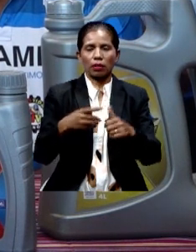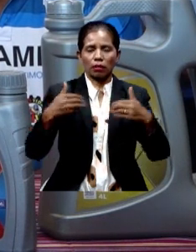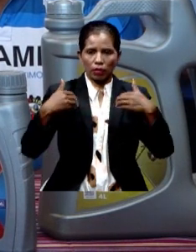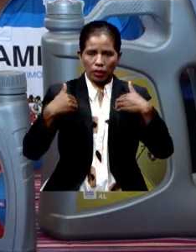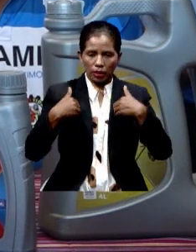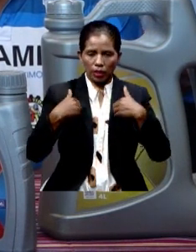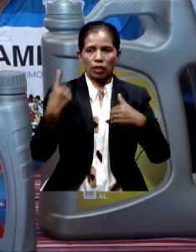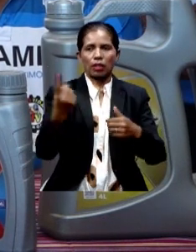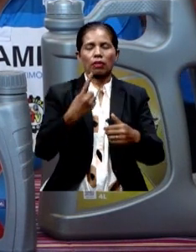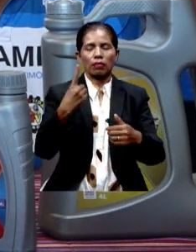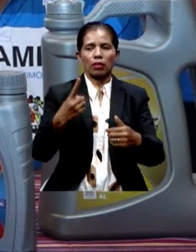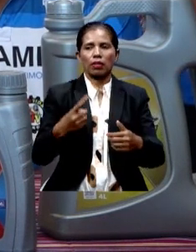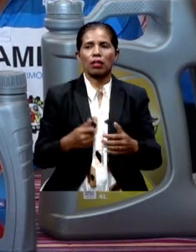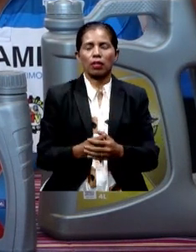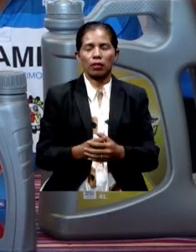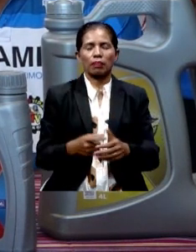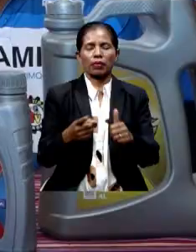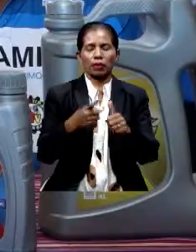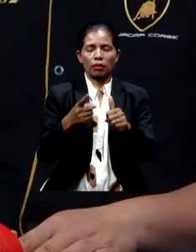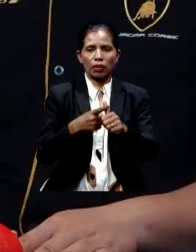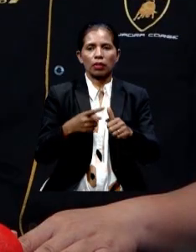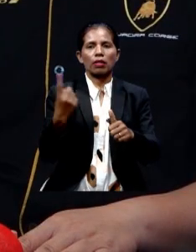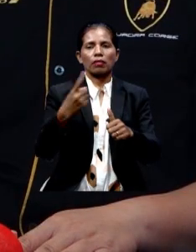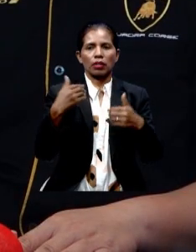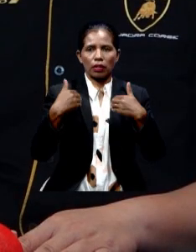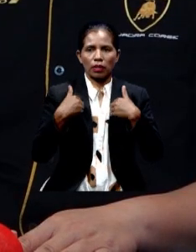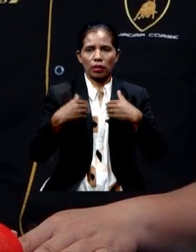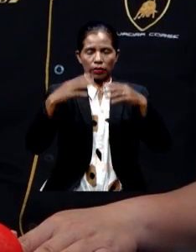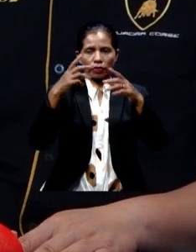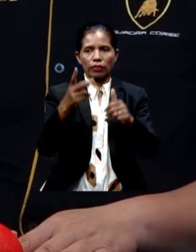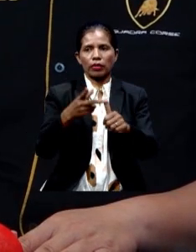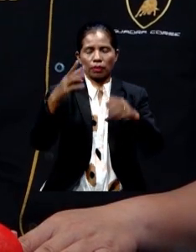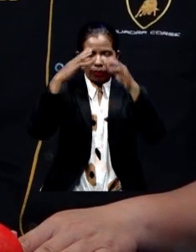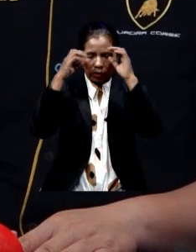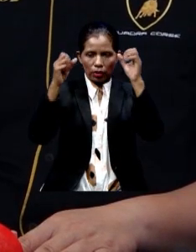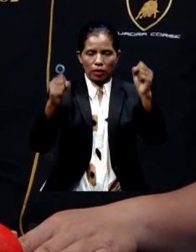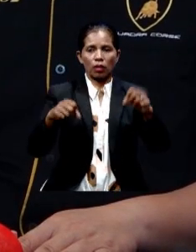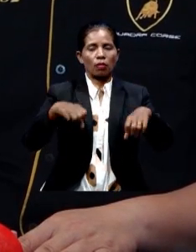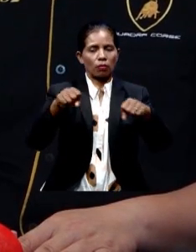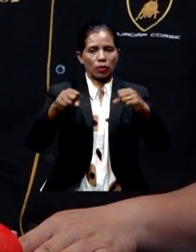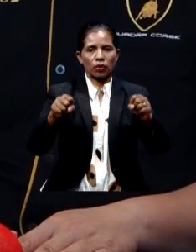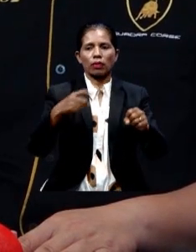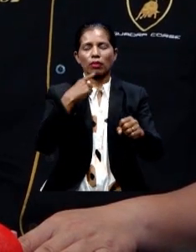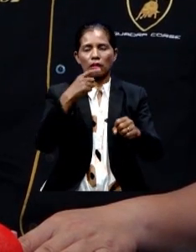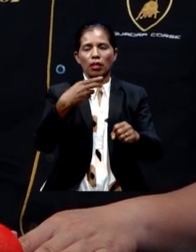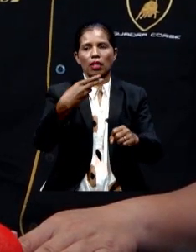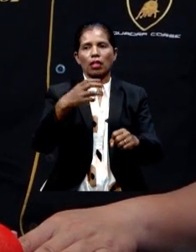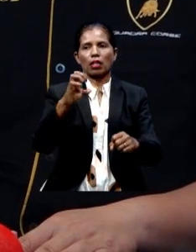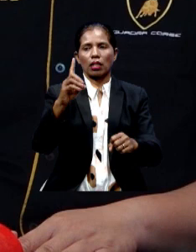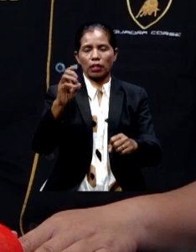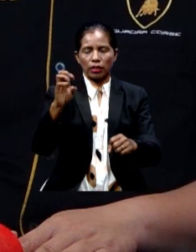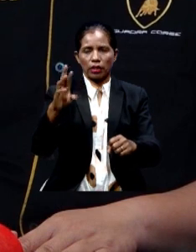ada dan menjadi yang pertama dan selalu ada. Vice-presidente Federação Motociclismo Helder Vieira agradece